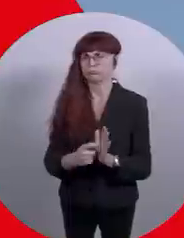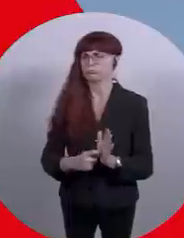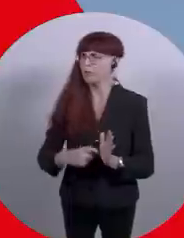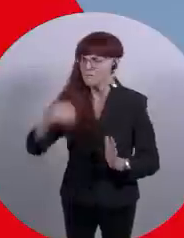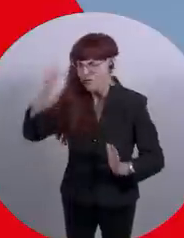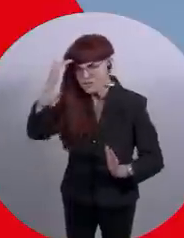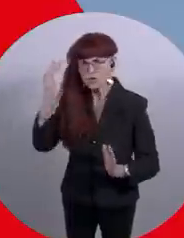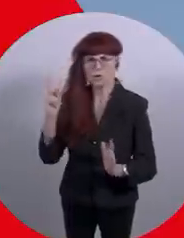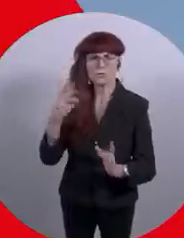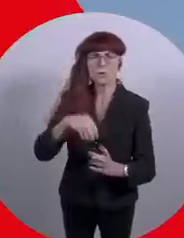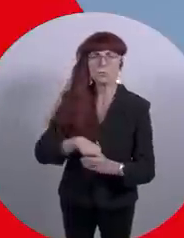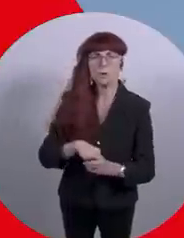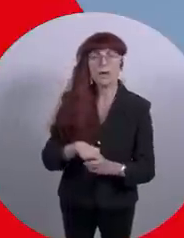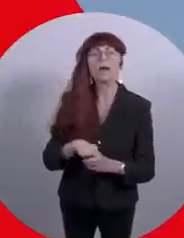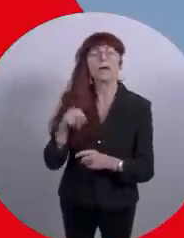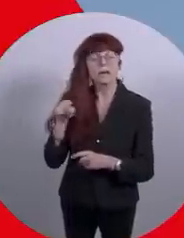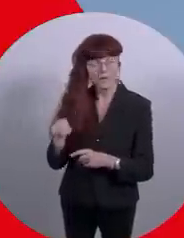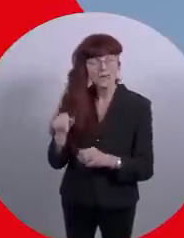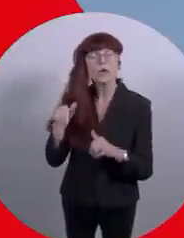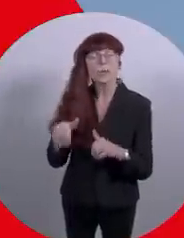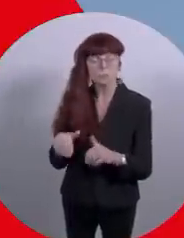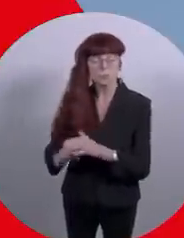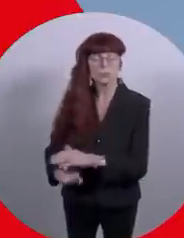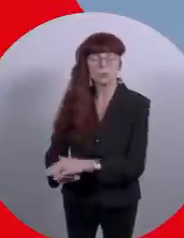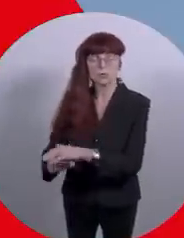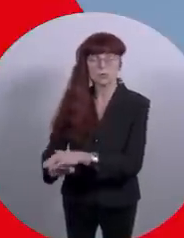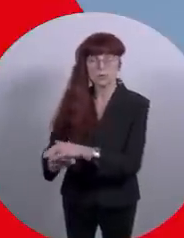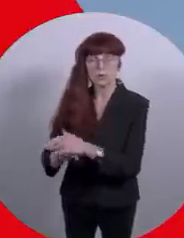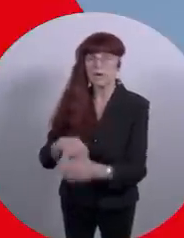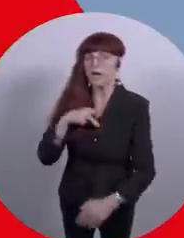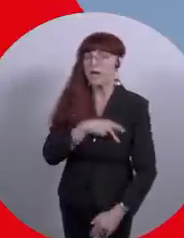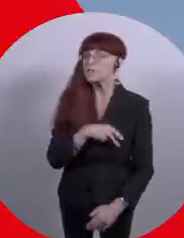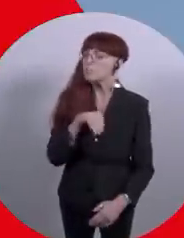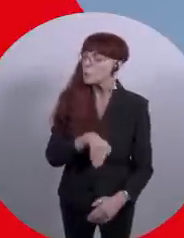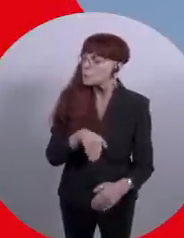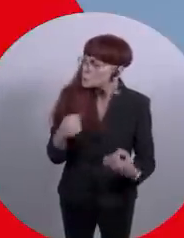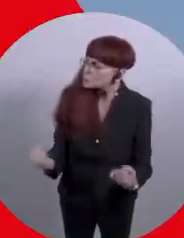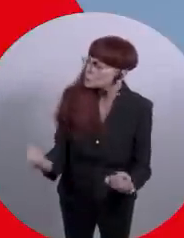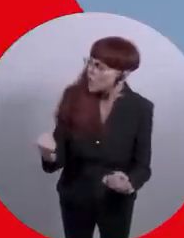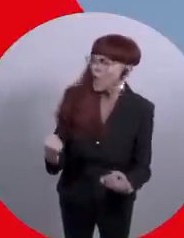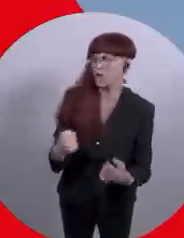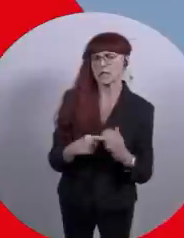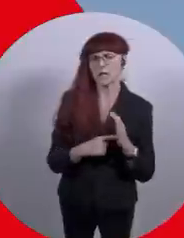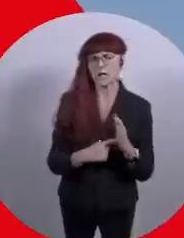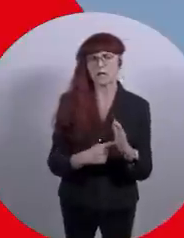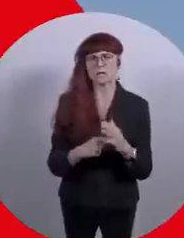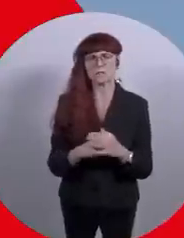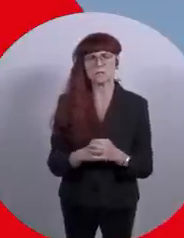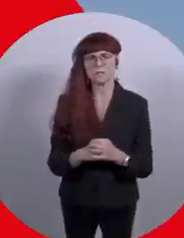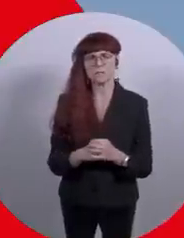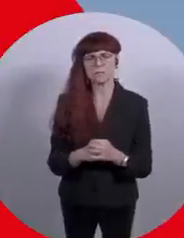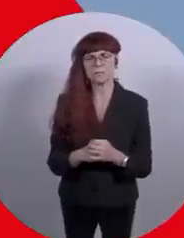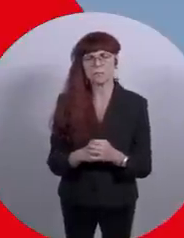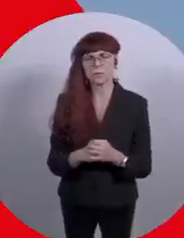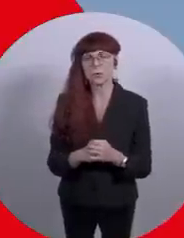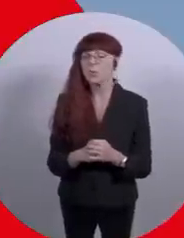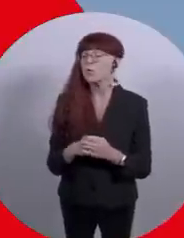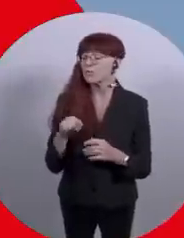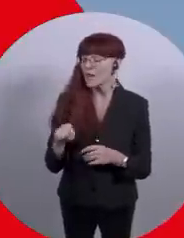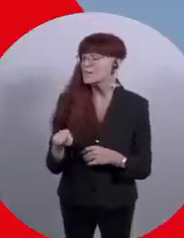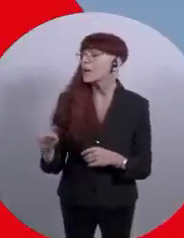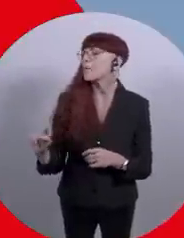und einen Vordergrund stehen die SPÖ muss stark sein die SPÖ muss stark sein und das zeichnet uns auch aus